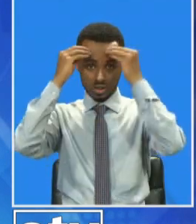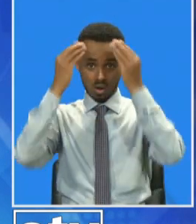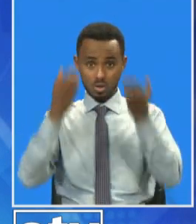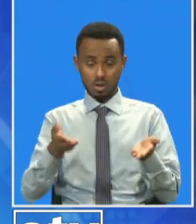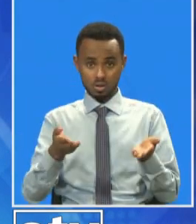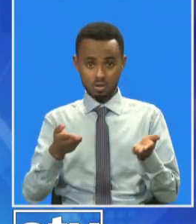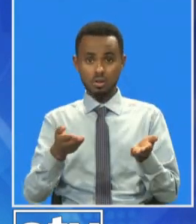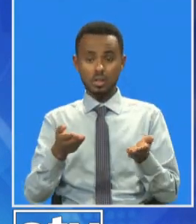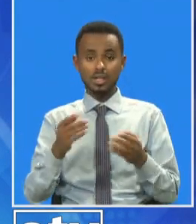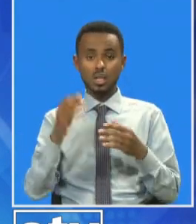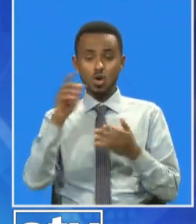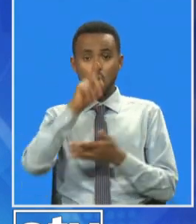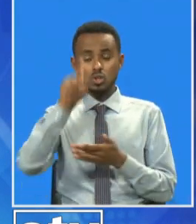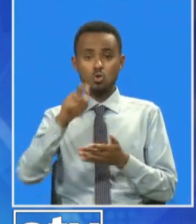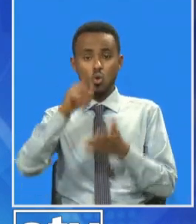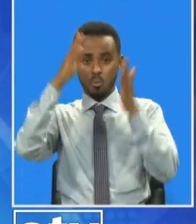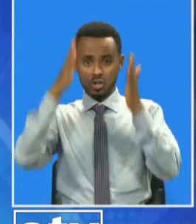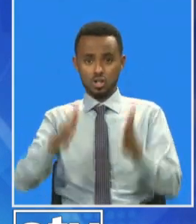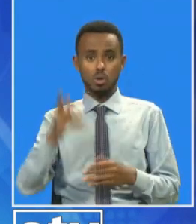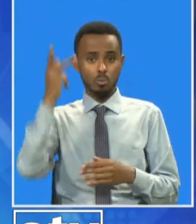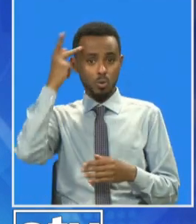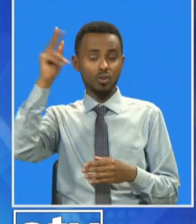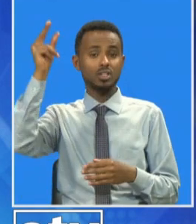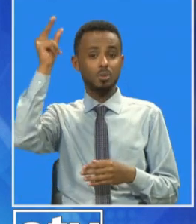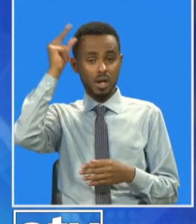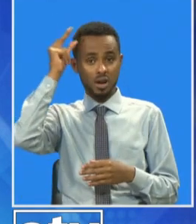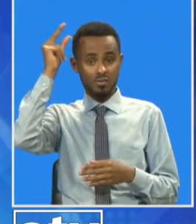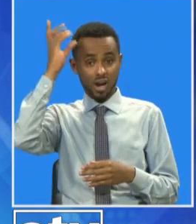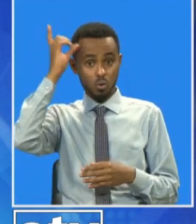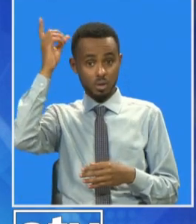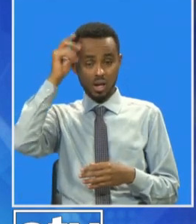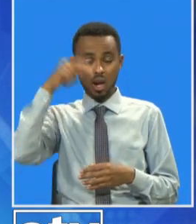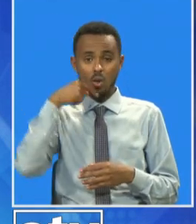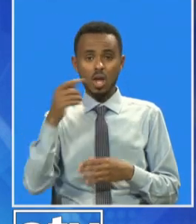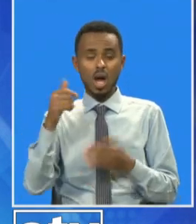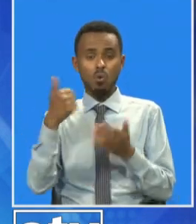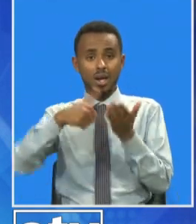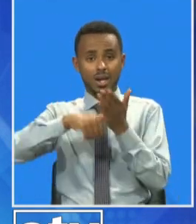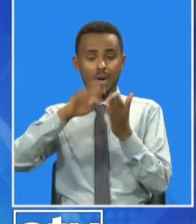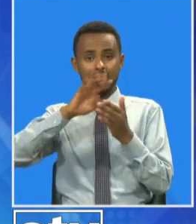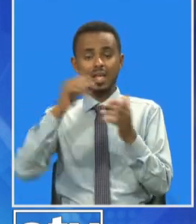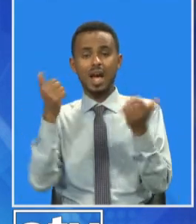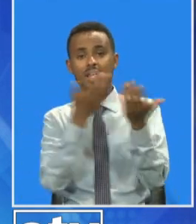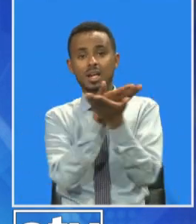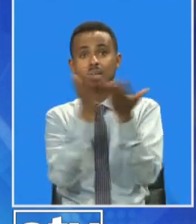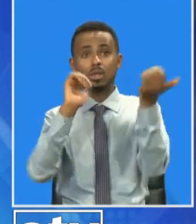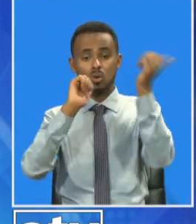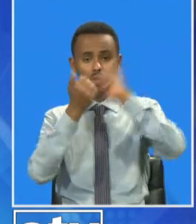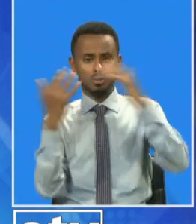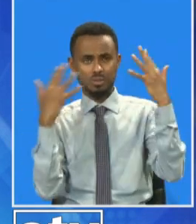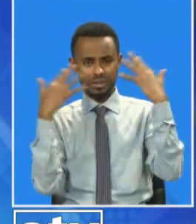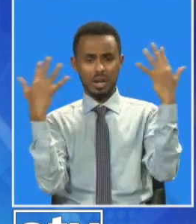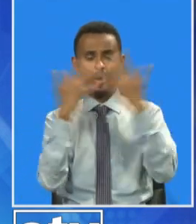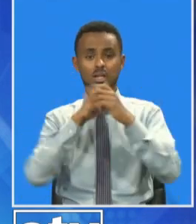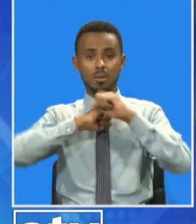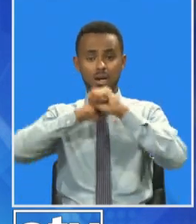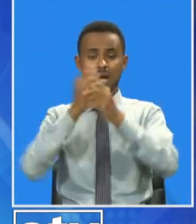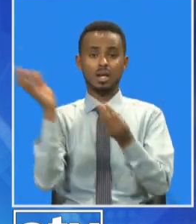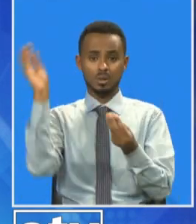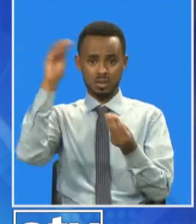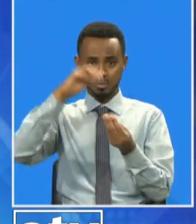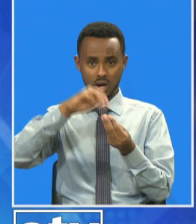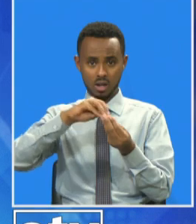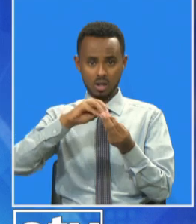አስታወቀም። የኮሚሽኑ ኮሚሽነር ፕሮፌሰር ፍቃዱ በየነ እንዳሉት የአረንጓዴ ልማት የአየር ንብረት ለውጥ መዛባትን ከመከላከል